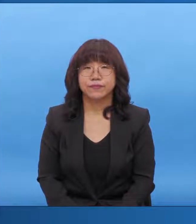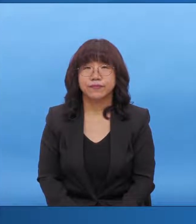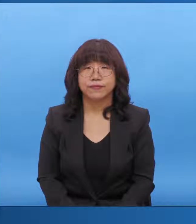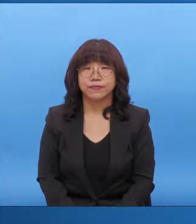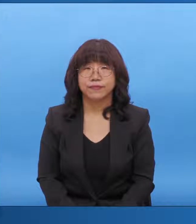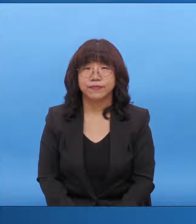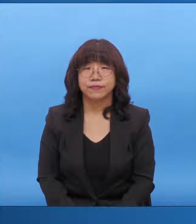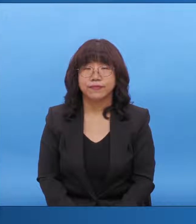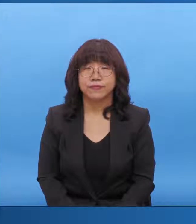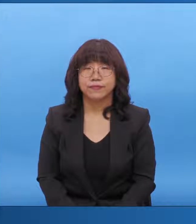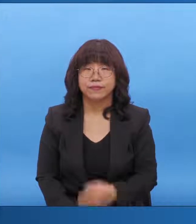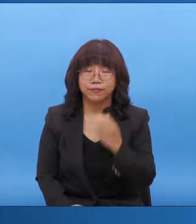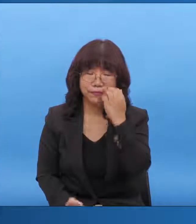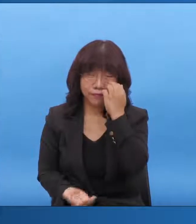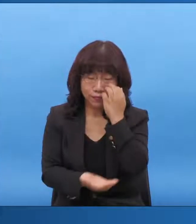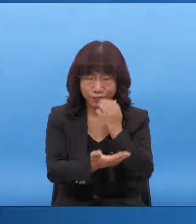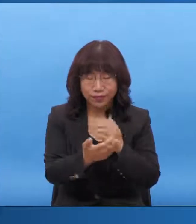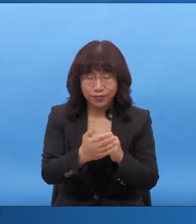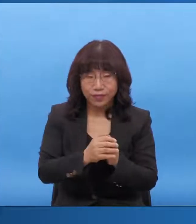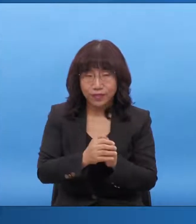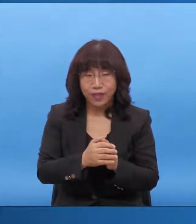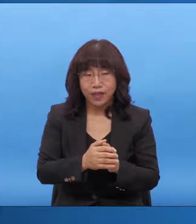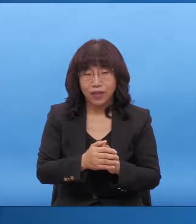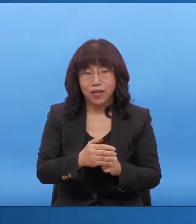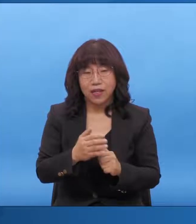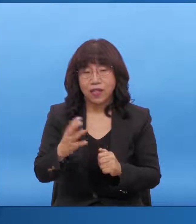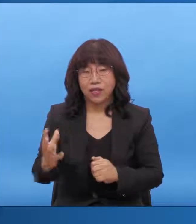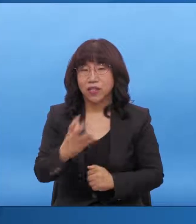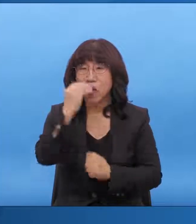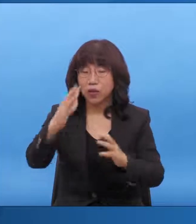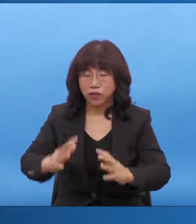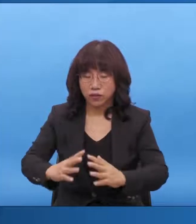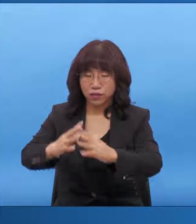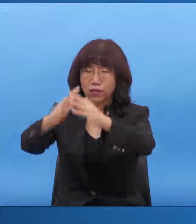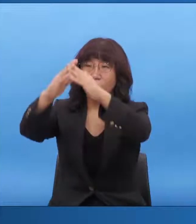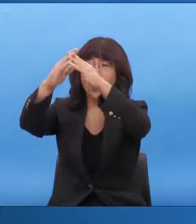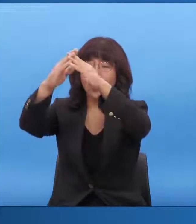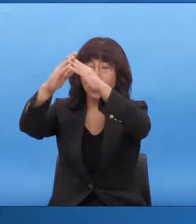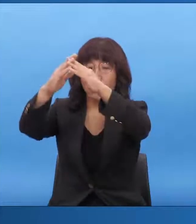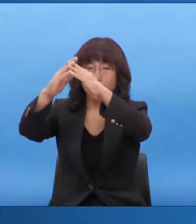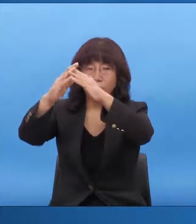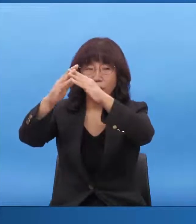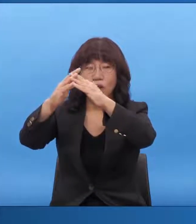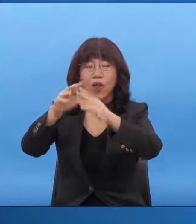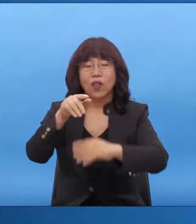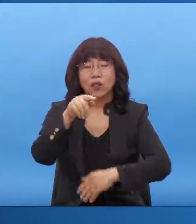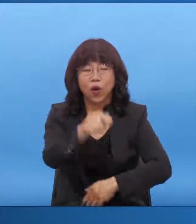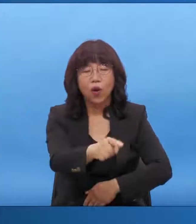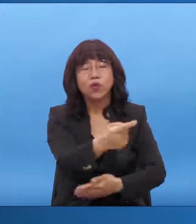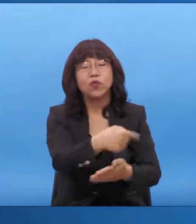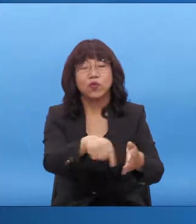것처럼 보이지요. 너를 위하여 성전을 짓. Again, you might think it was for God, but it said, make yourself an ark.